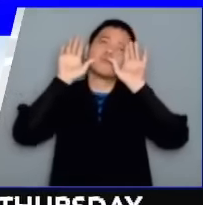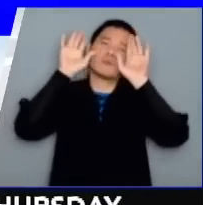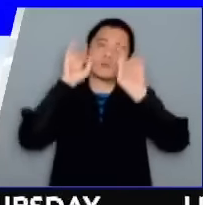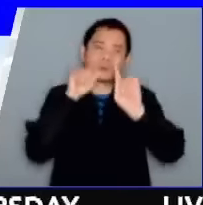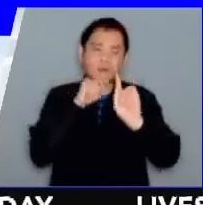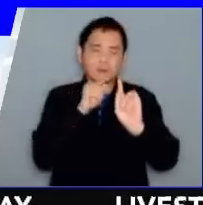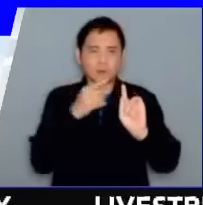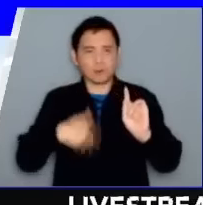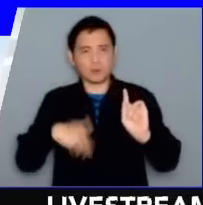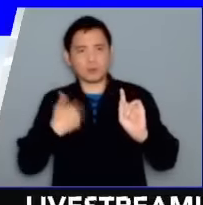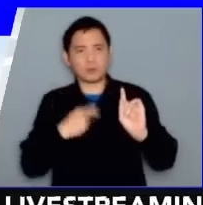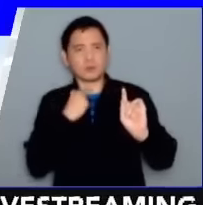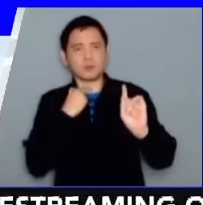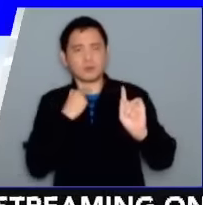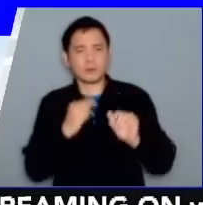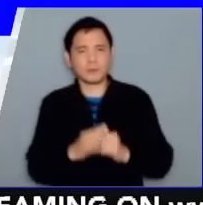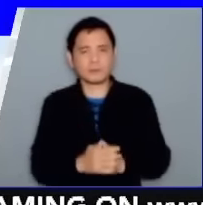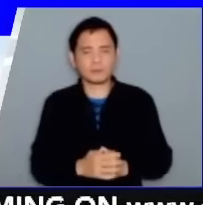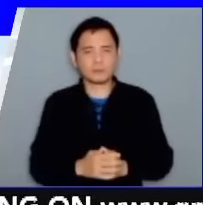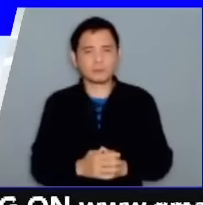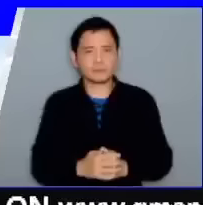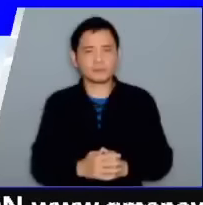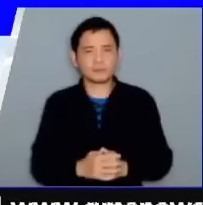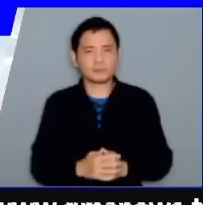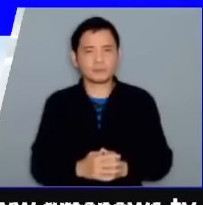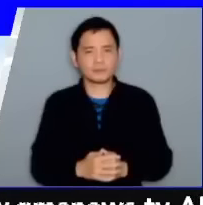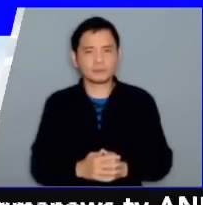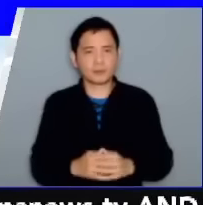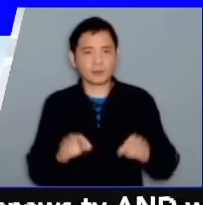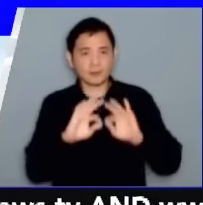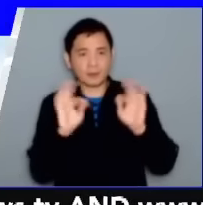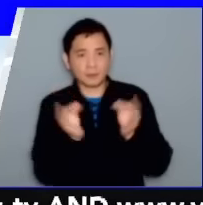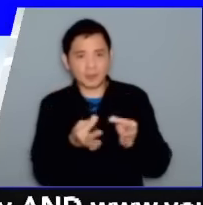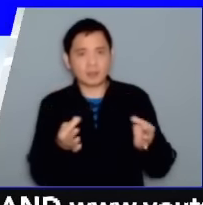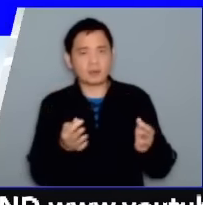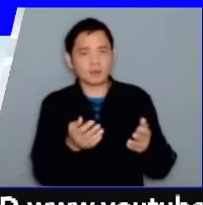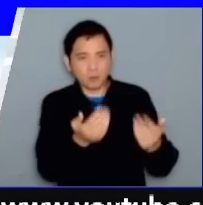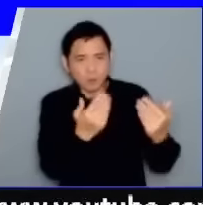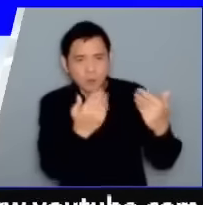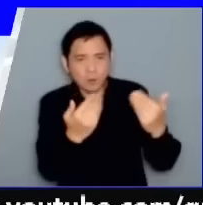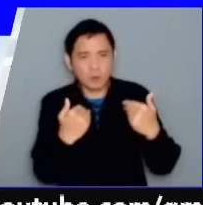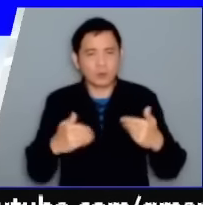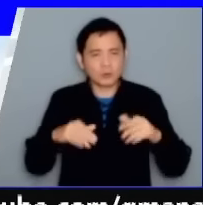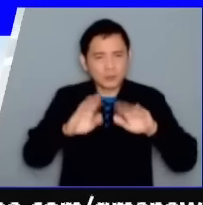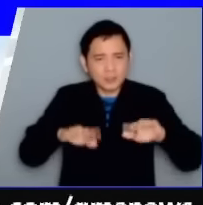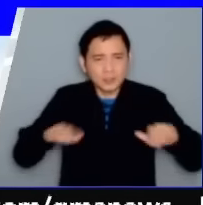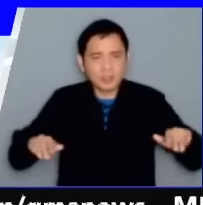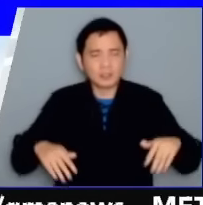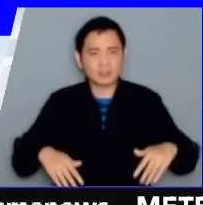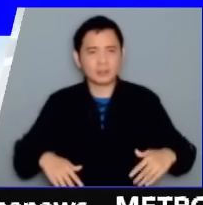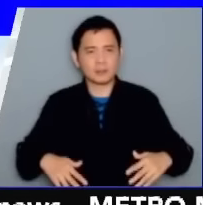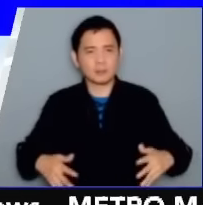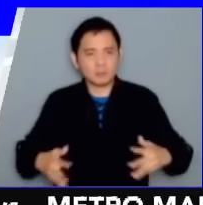mga pamilyang nakatira malapit sa ilog na umapaw mga bata buntis